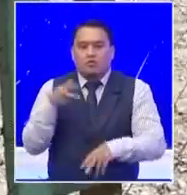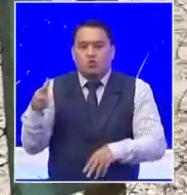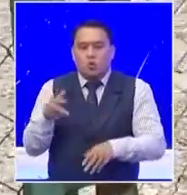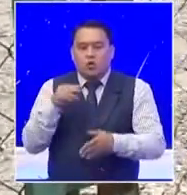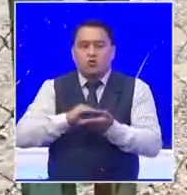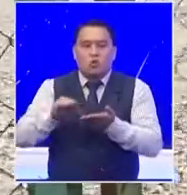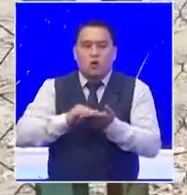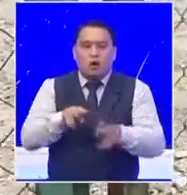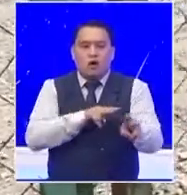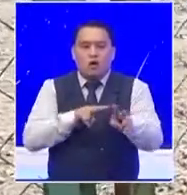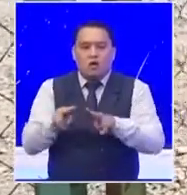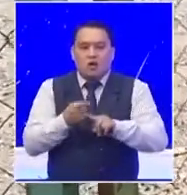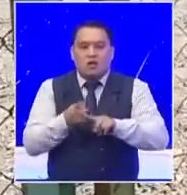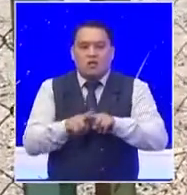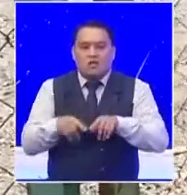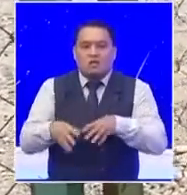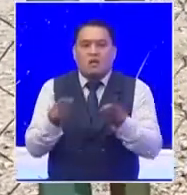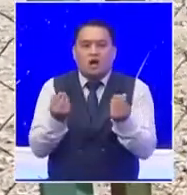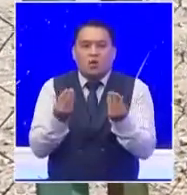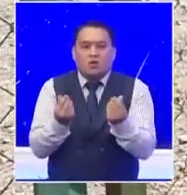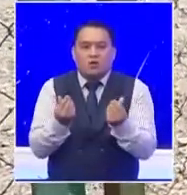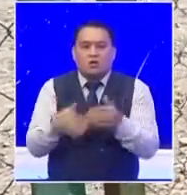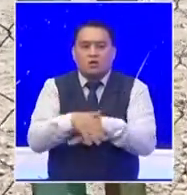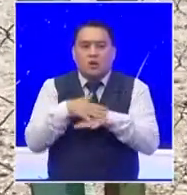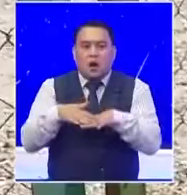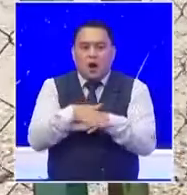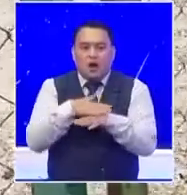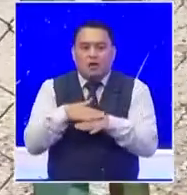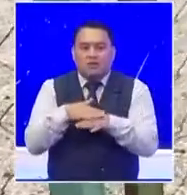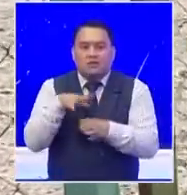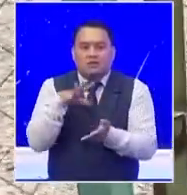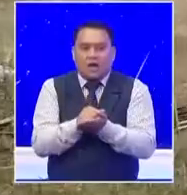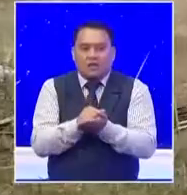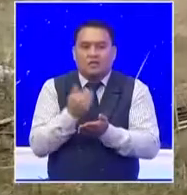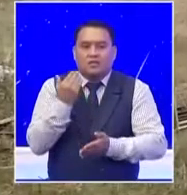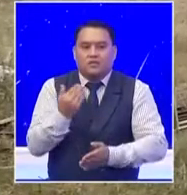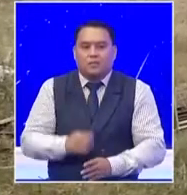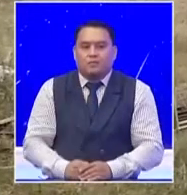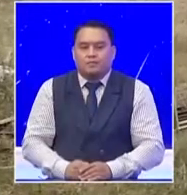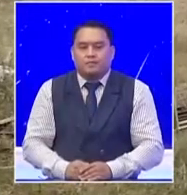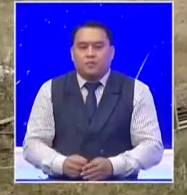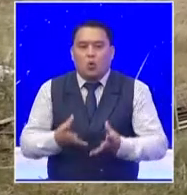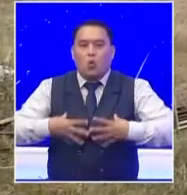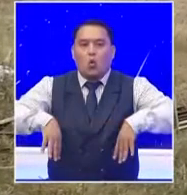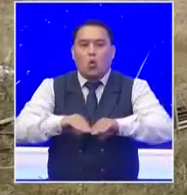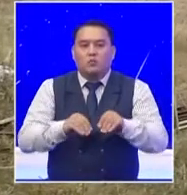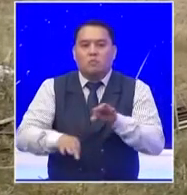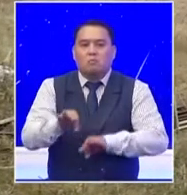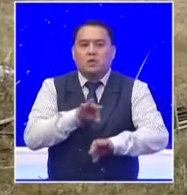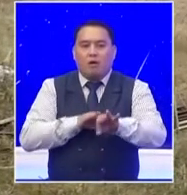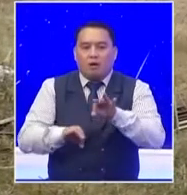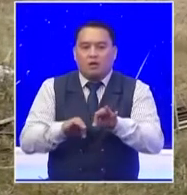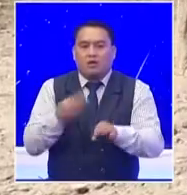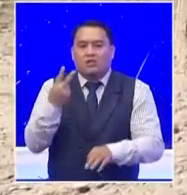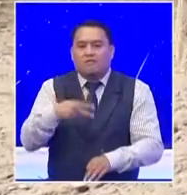будут контролировать. Значит, это народные деньги. Ты понимаешь, это дорожная карта занятости. К сведению, общая сумма данного проекта составляет